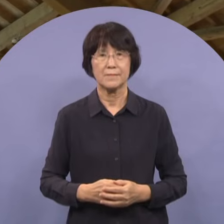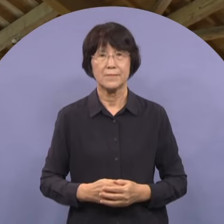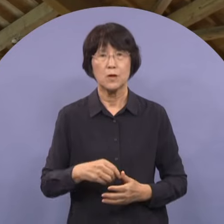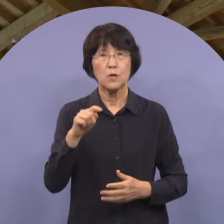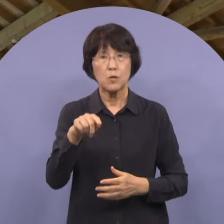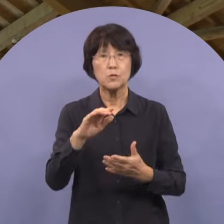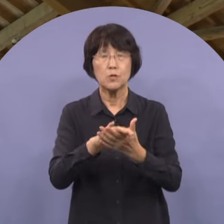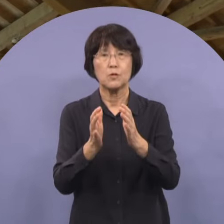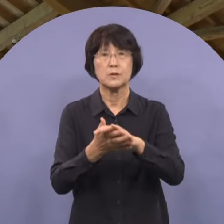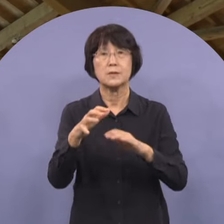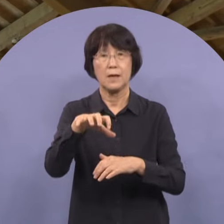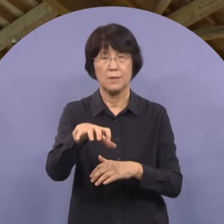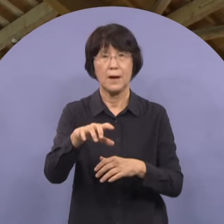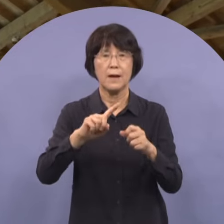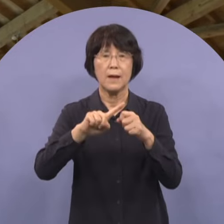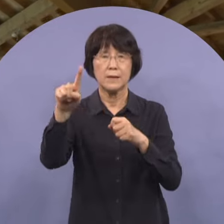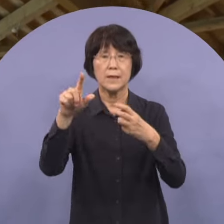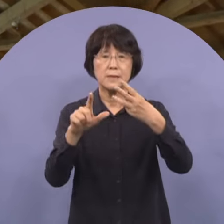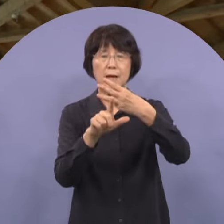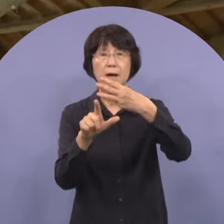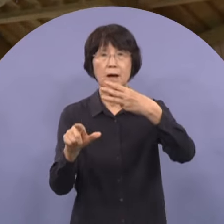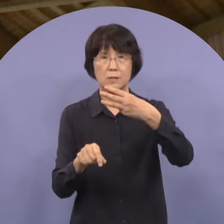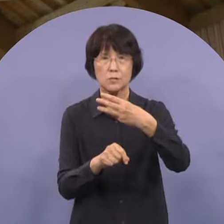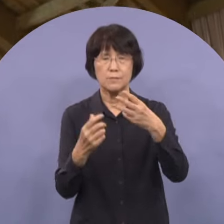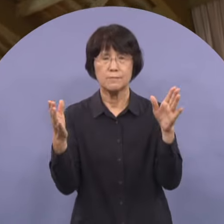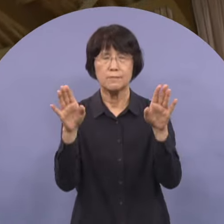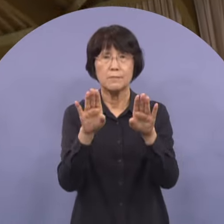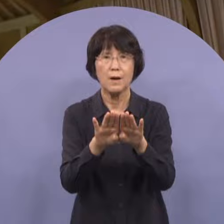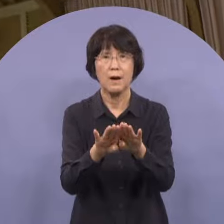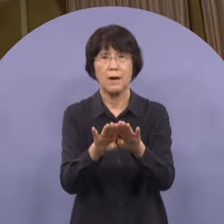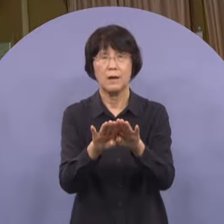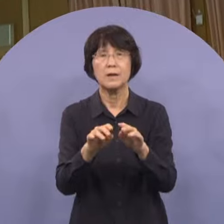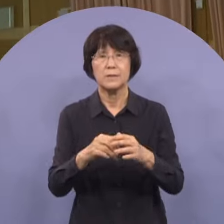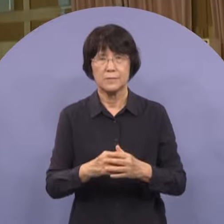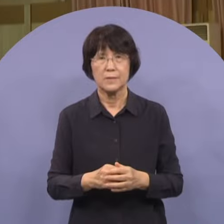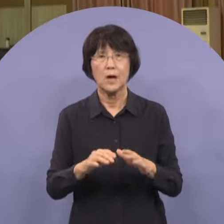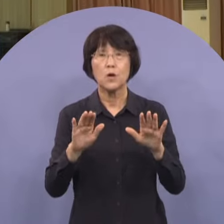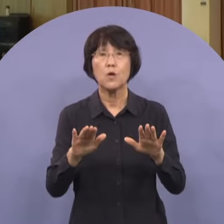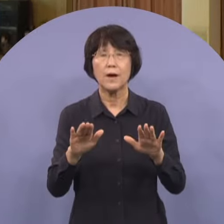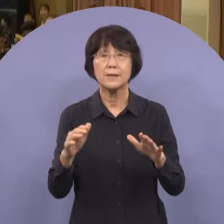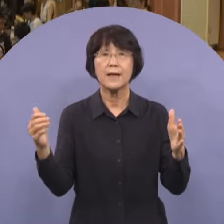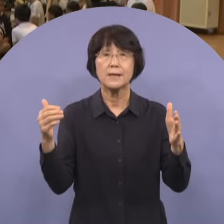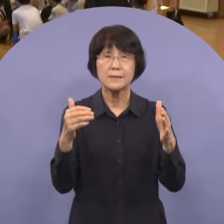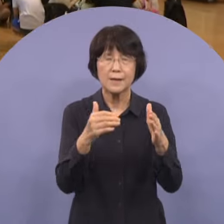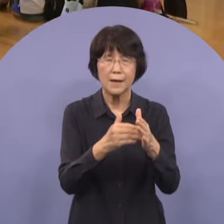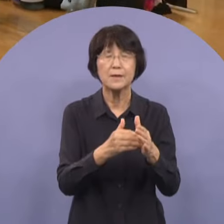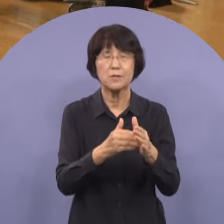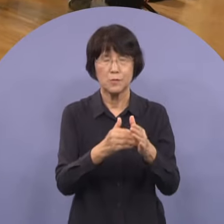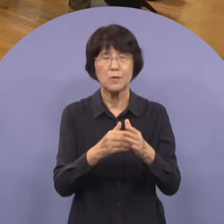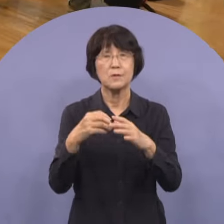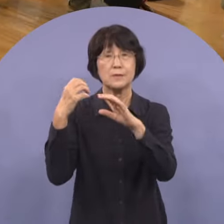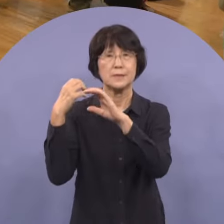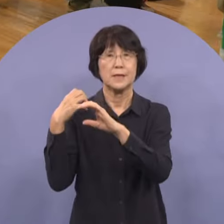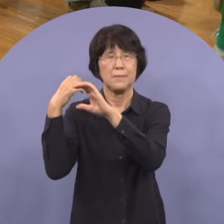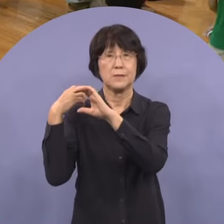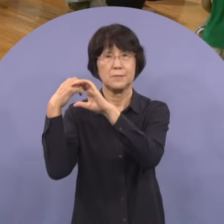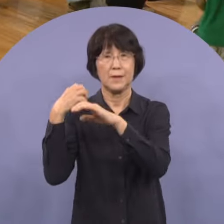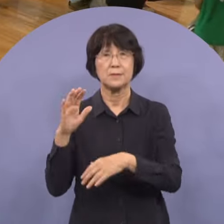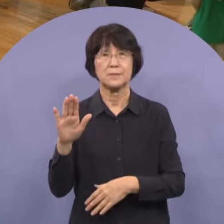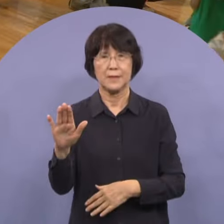山東幼稚園は来年3月で閉園になることから、今回が最後の開催となります。